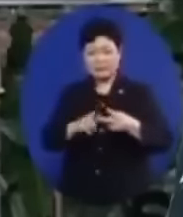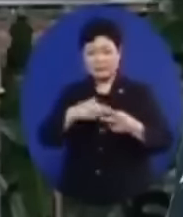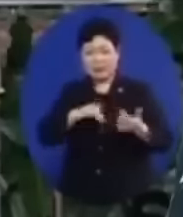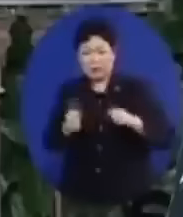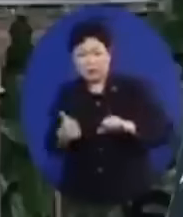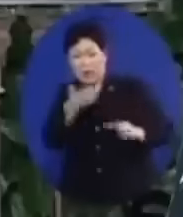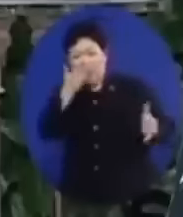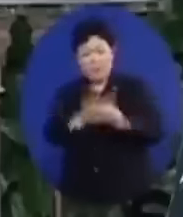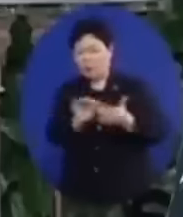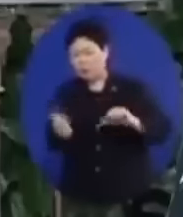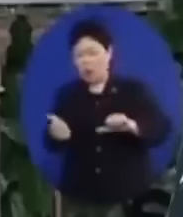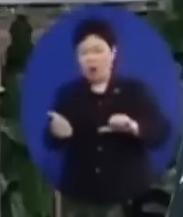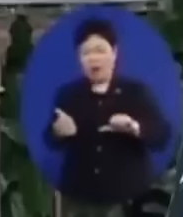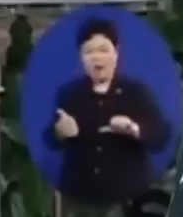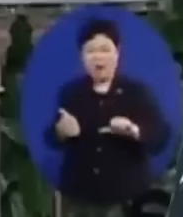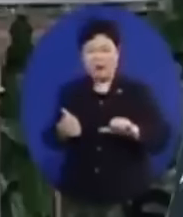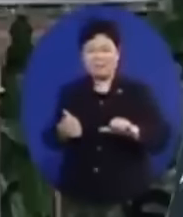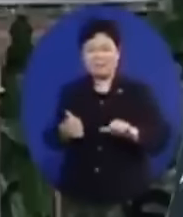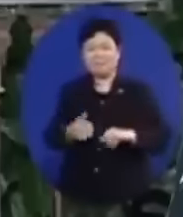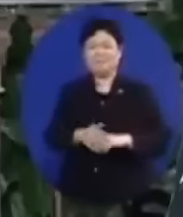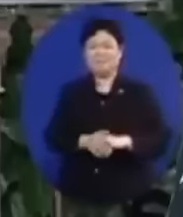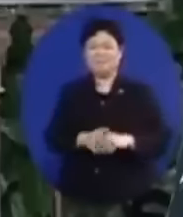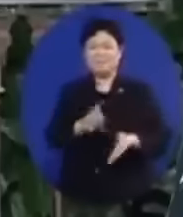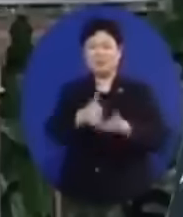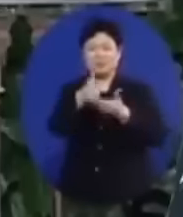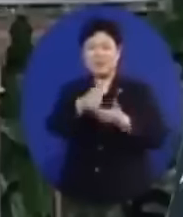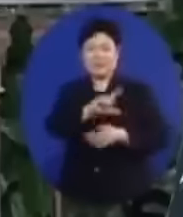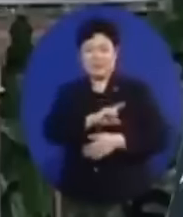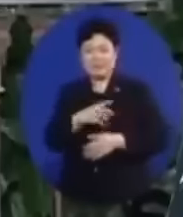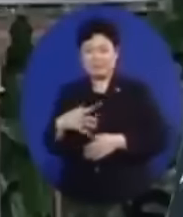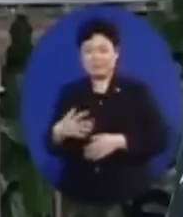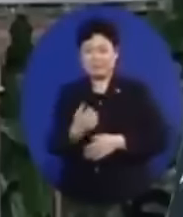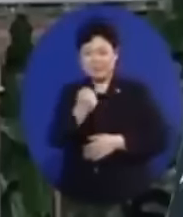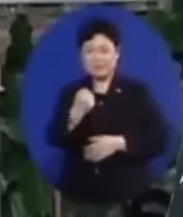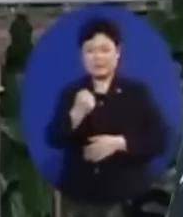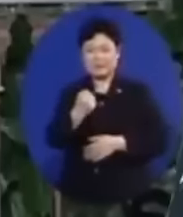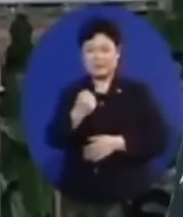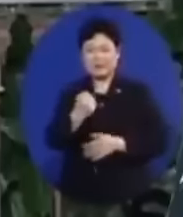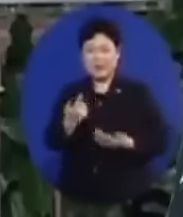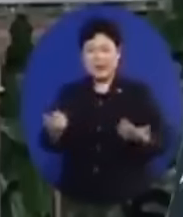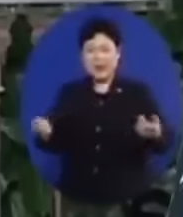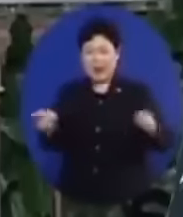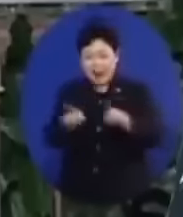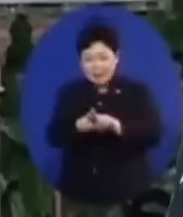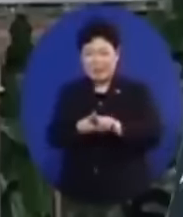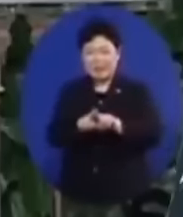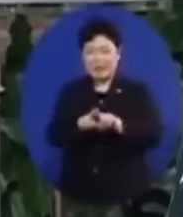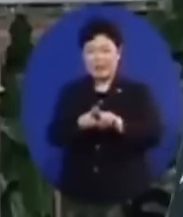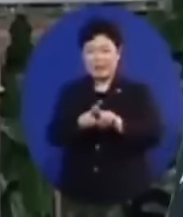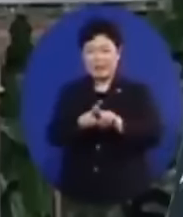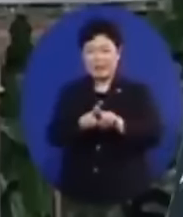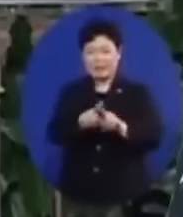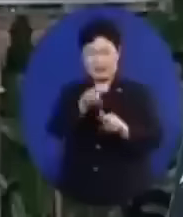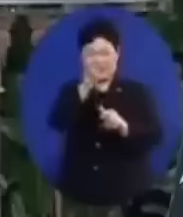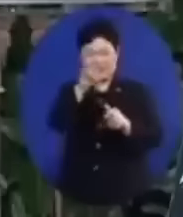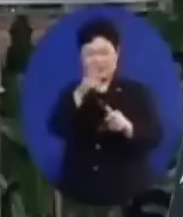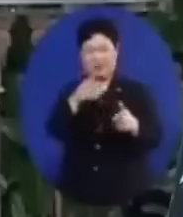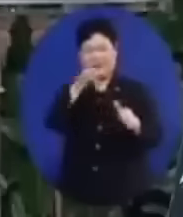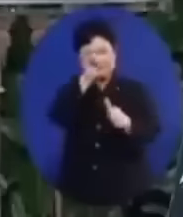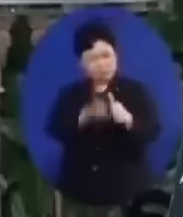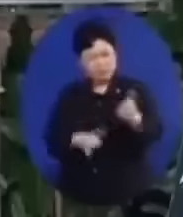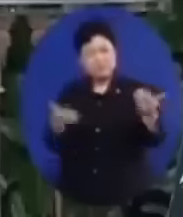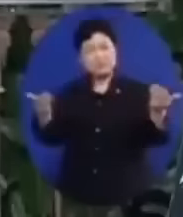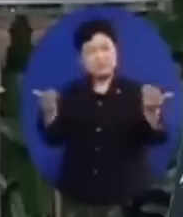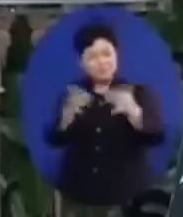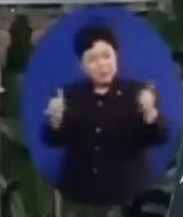같이 죽겠다고 주님 이름으로 함께 일한 충성스러운 사람도